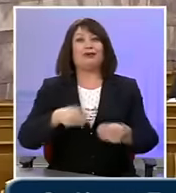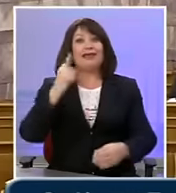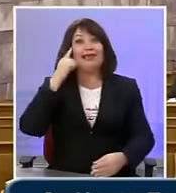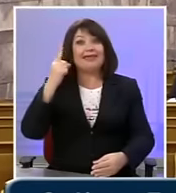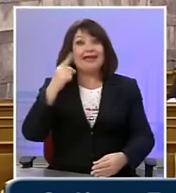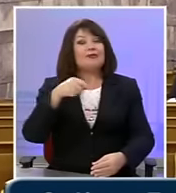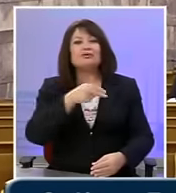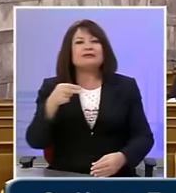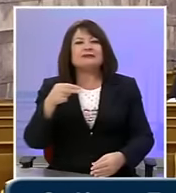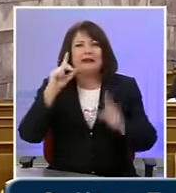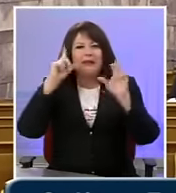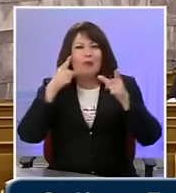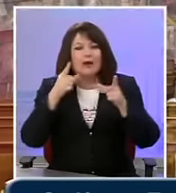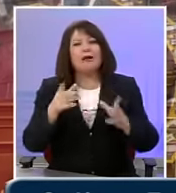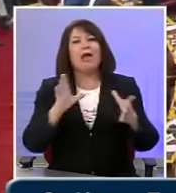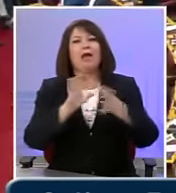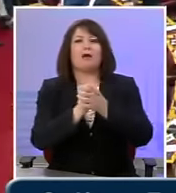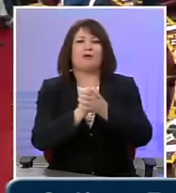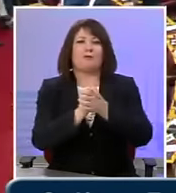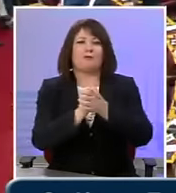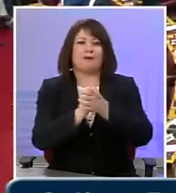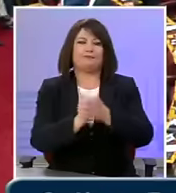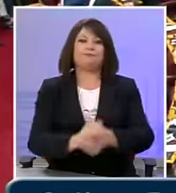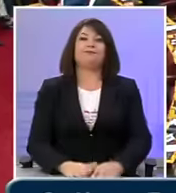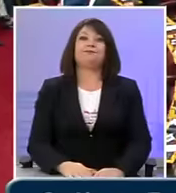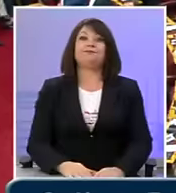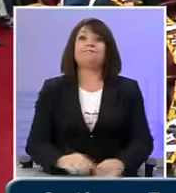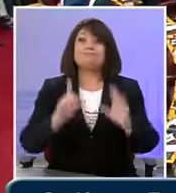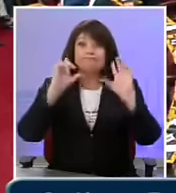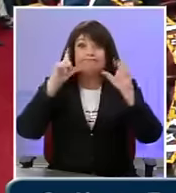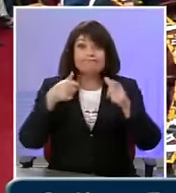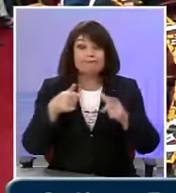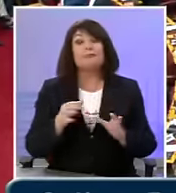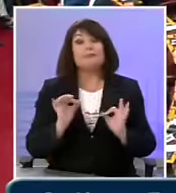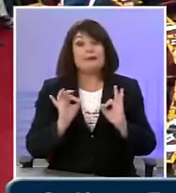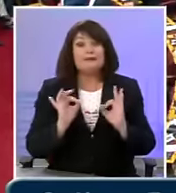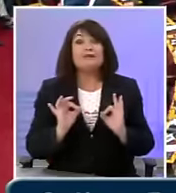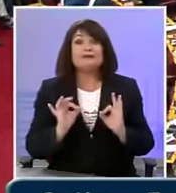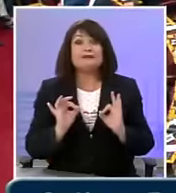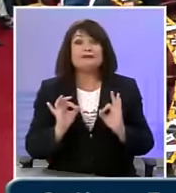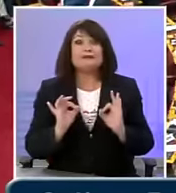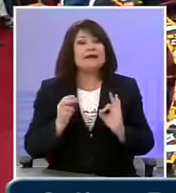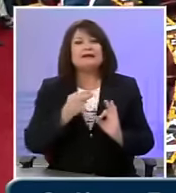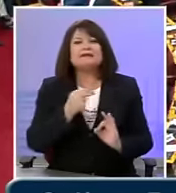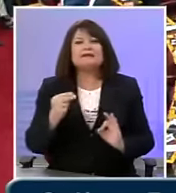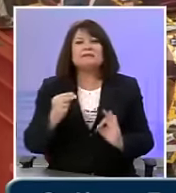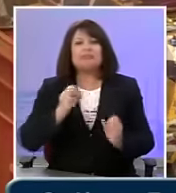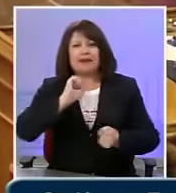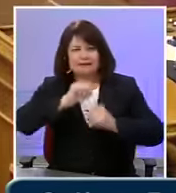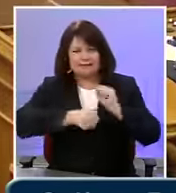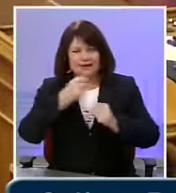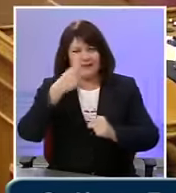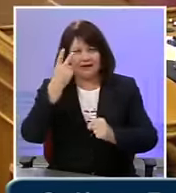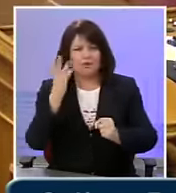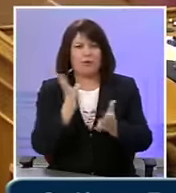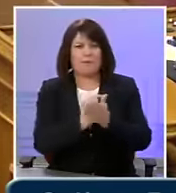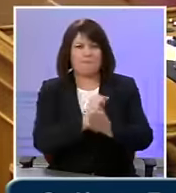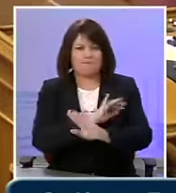ενώνει. Η δημοκρατία όμως είναι πάντα ένας αγώνας, δεν είναι κεκτημένο. Στην